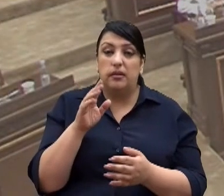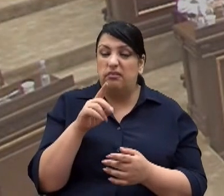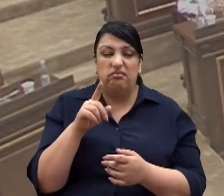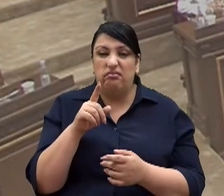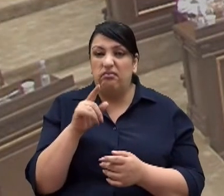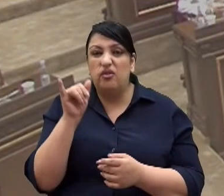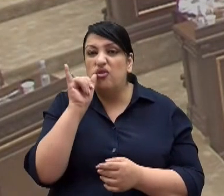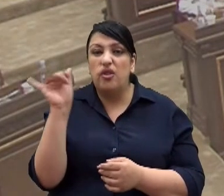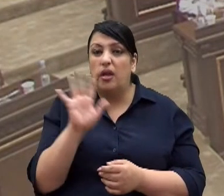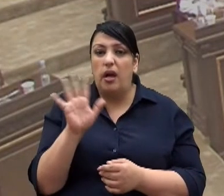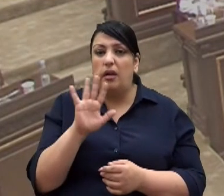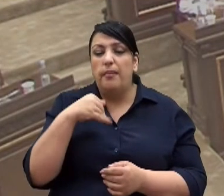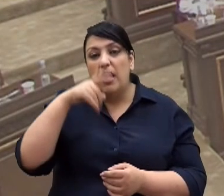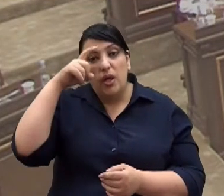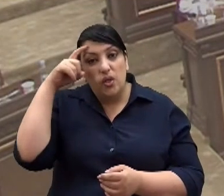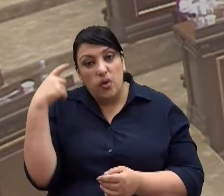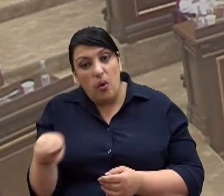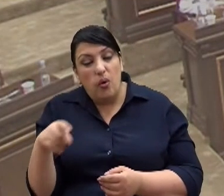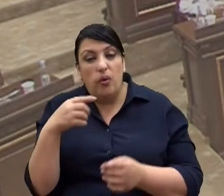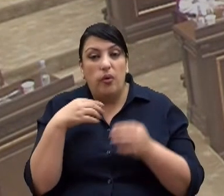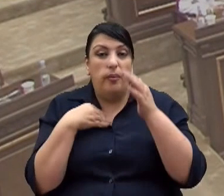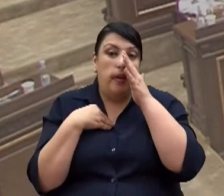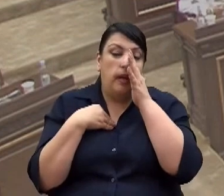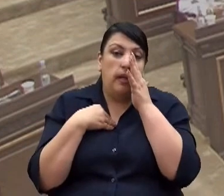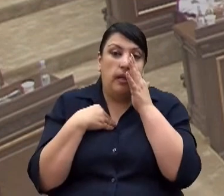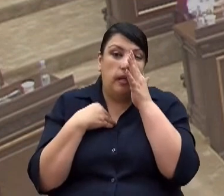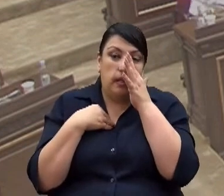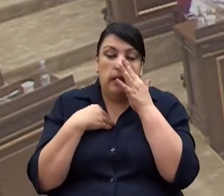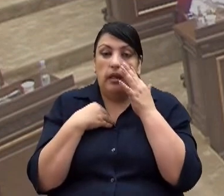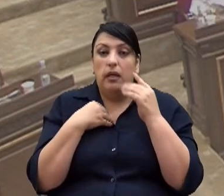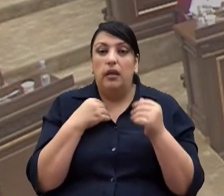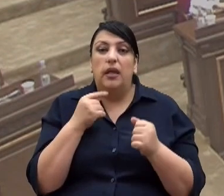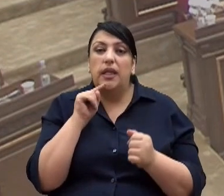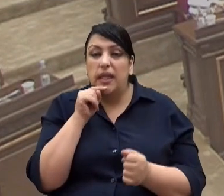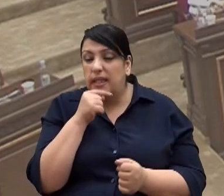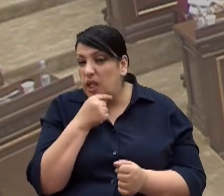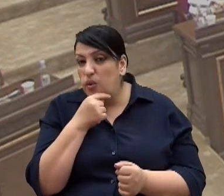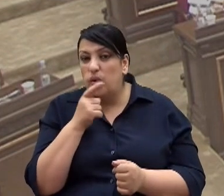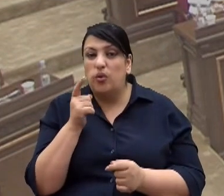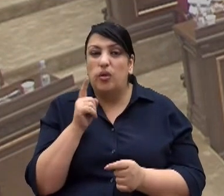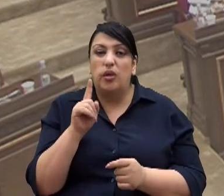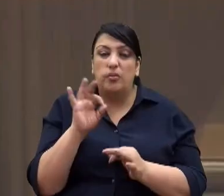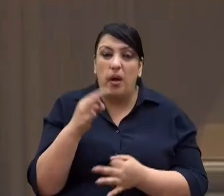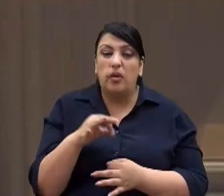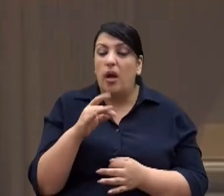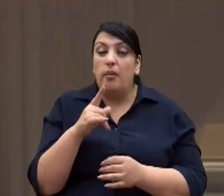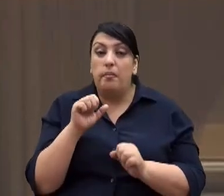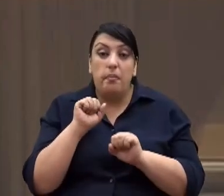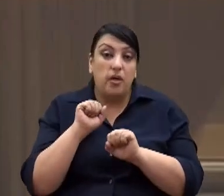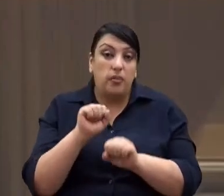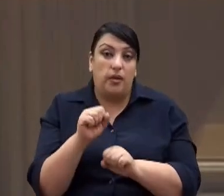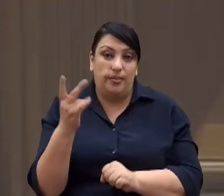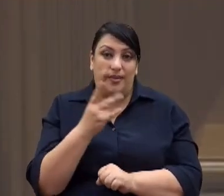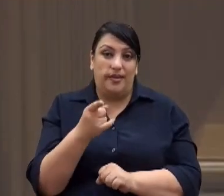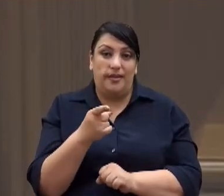դիմանա մեր շոքին, մեր ցածր կենցաղային մշակույթին, պաշտպանություն է պետք այդ